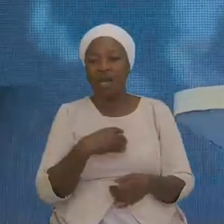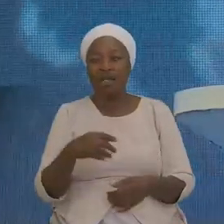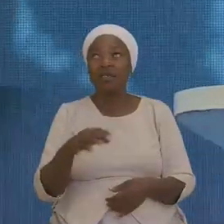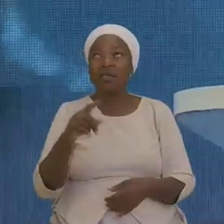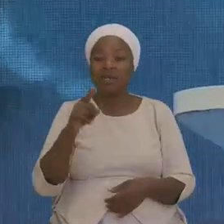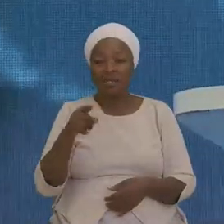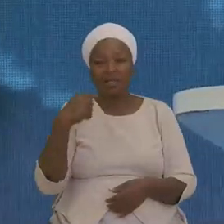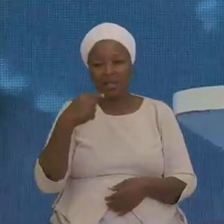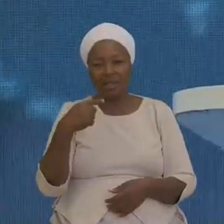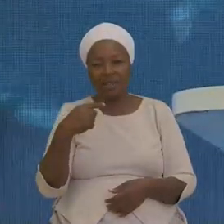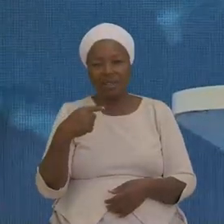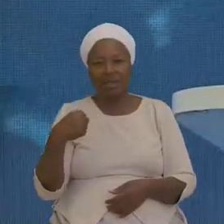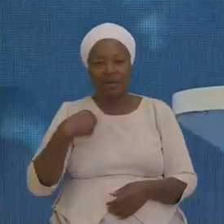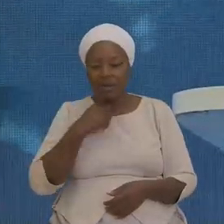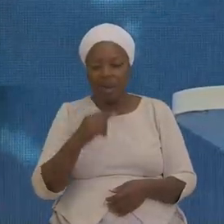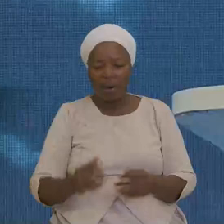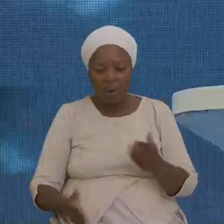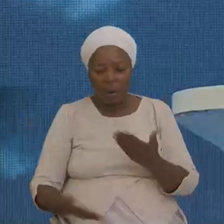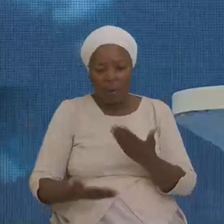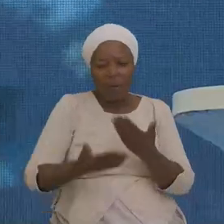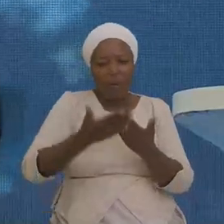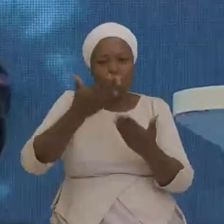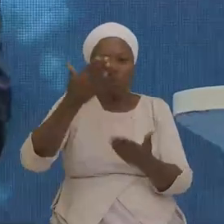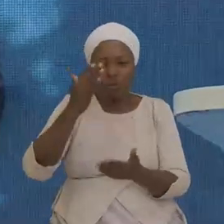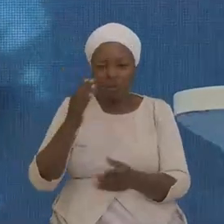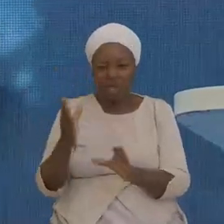Et il dit, nous sommes sur le point d'atterrir.